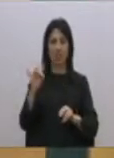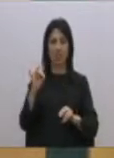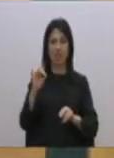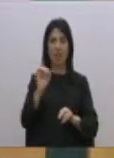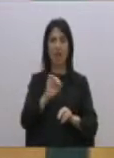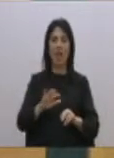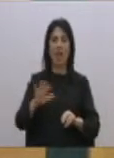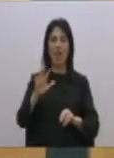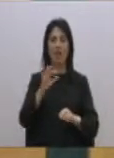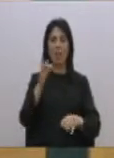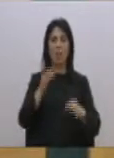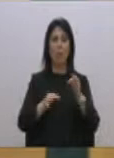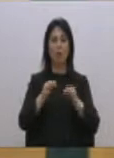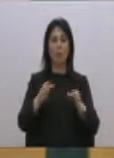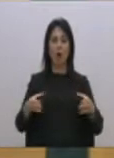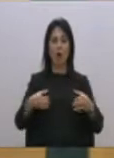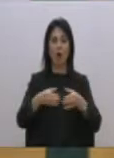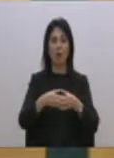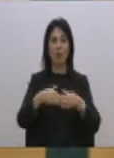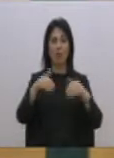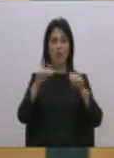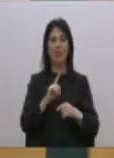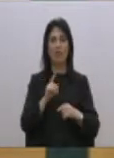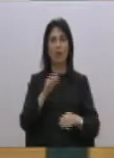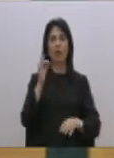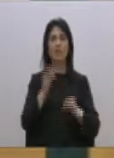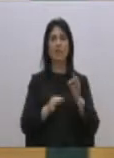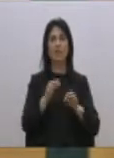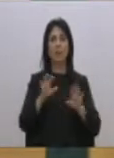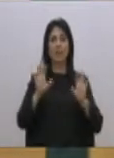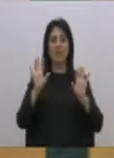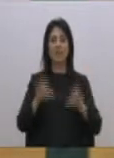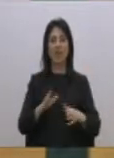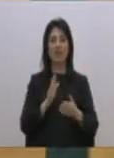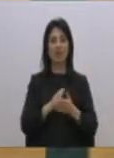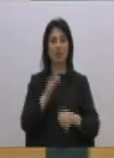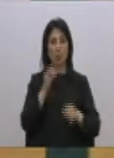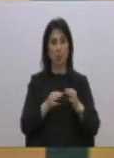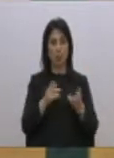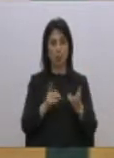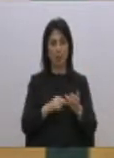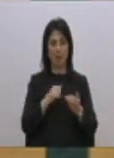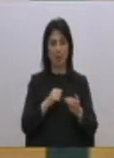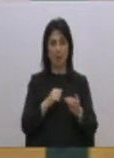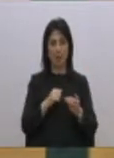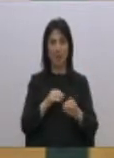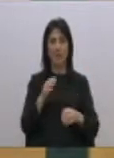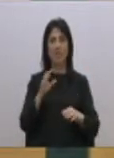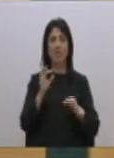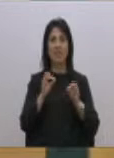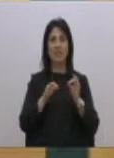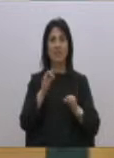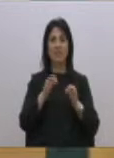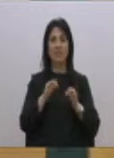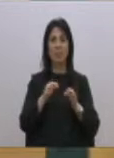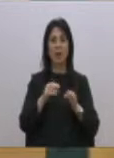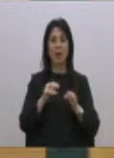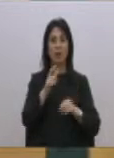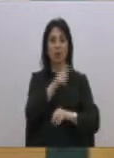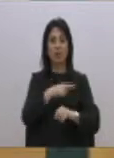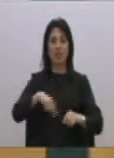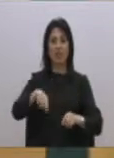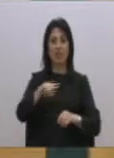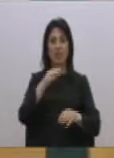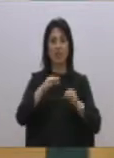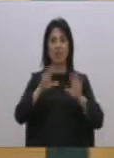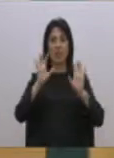Mosamart, Gaertiene, organizații, stadgeni standarde, s-a dat sau stamjul de mare, biarin Mosamart lebi, da s-a samartul corpusis evrebi. S-a